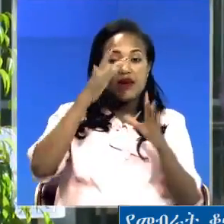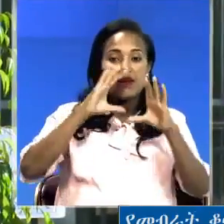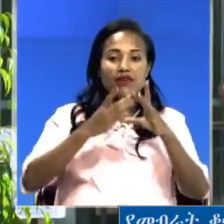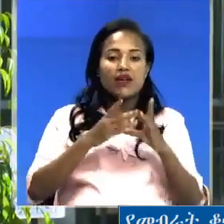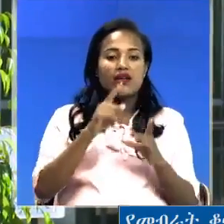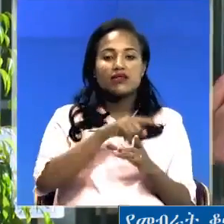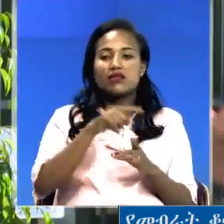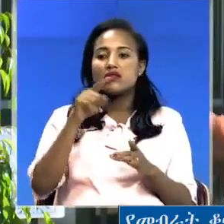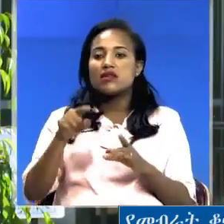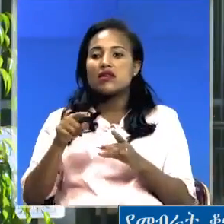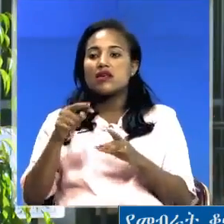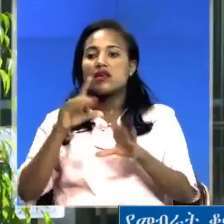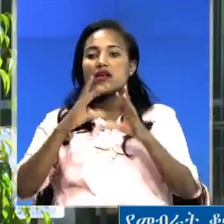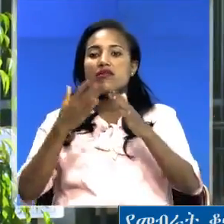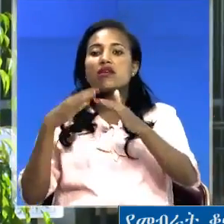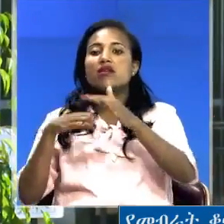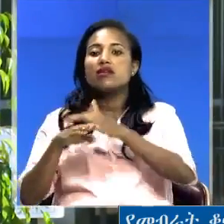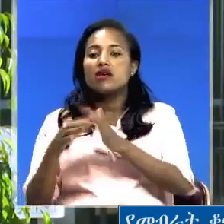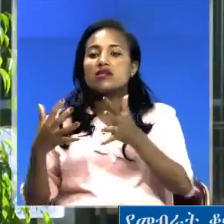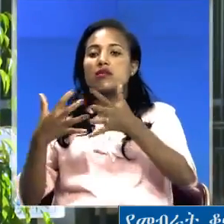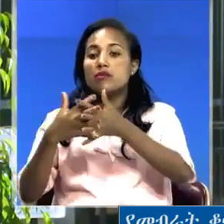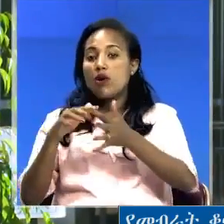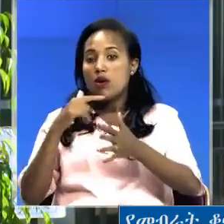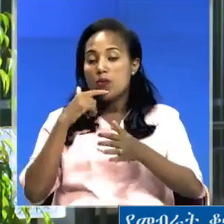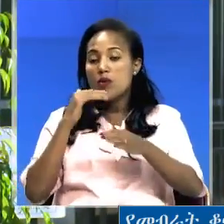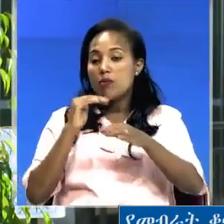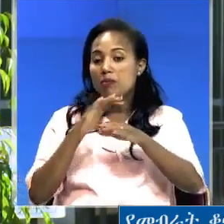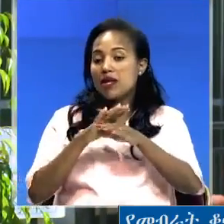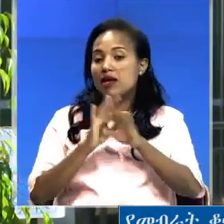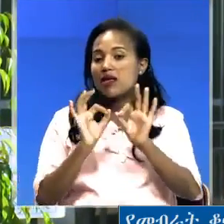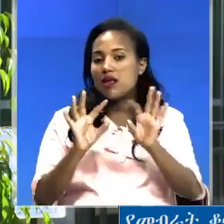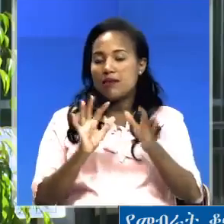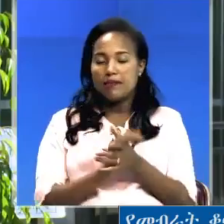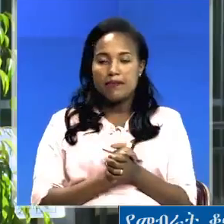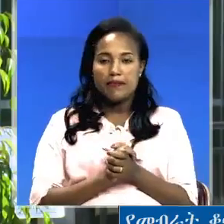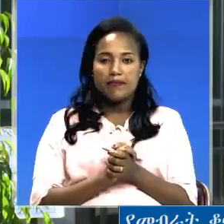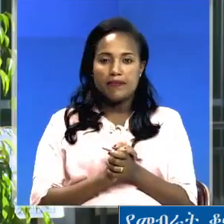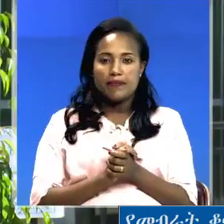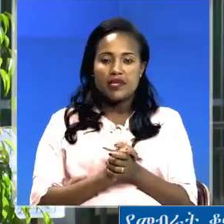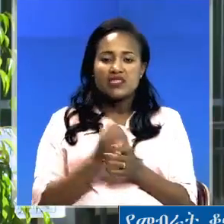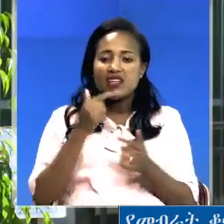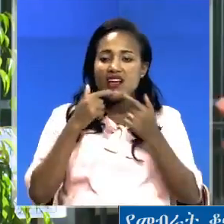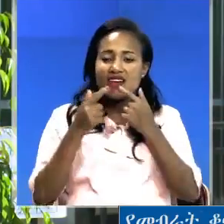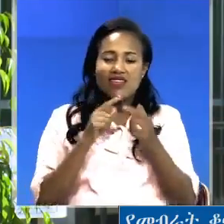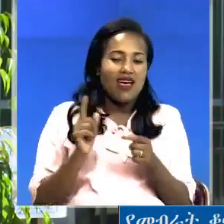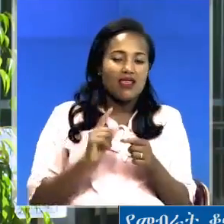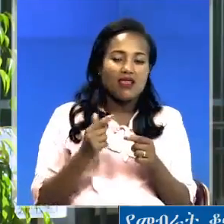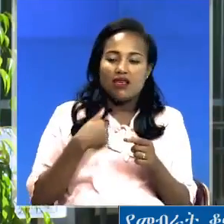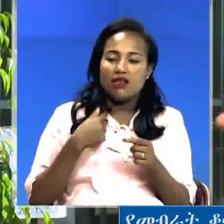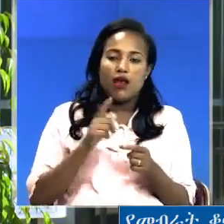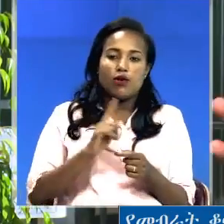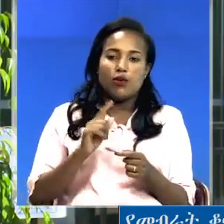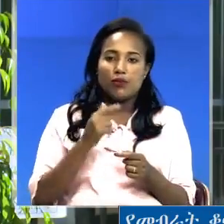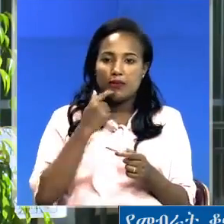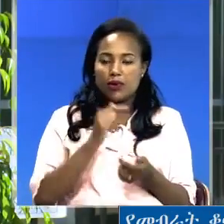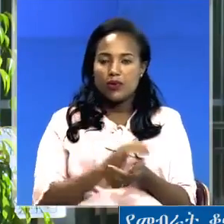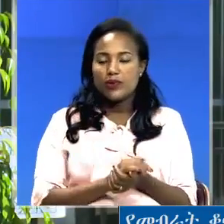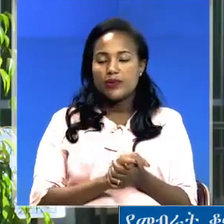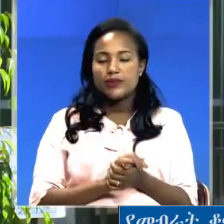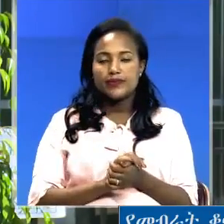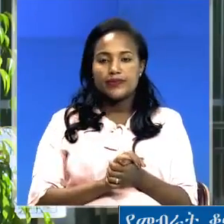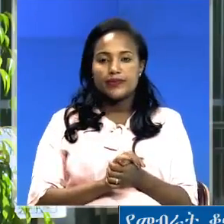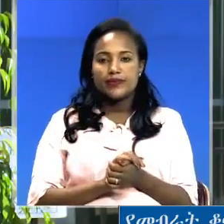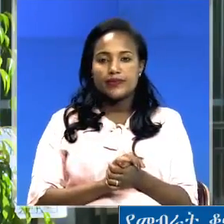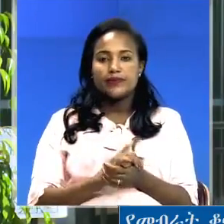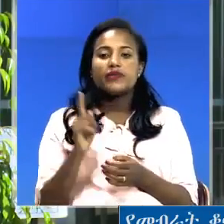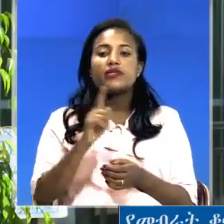ወደዚህኛው ክፍል ሂድ እስቲ ያስተናግዱን ብለው የሚመለስ ሰው የለም። ስታነግራቸው አይ እኔ አይደለሁም በቃ እኔ አይደለሁም በቃ ምንድነው